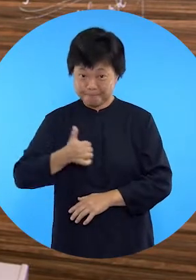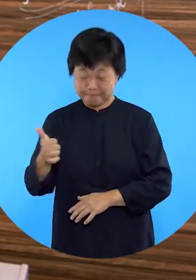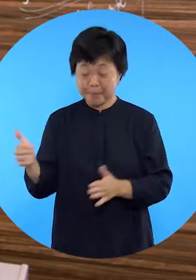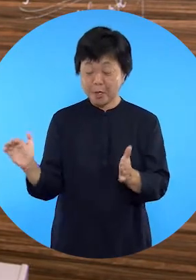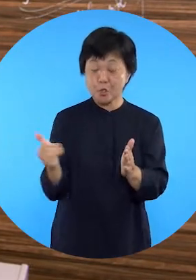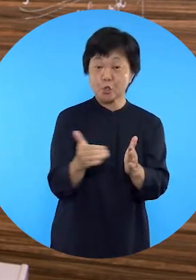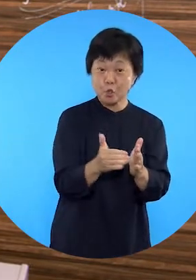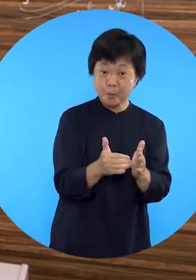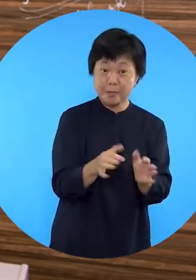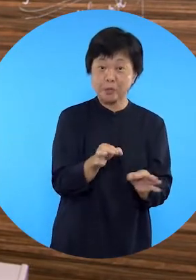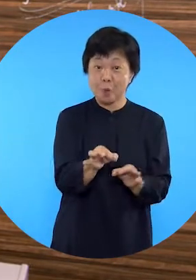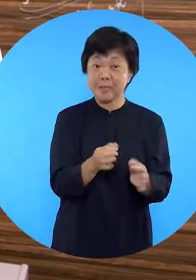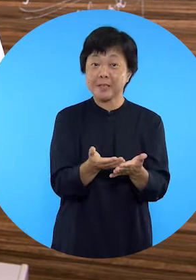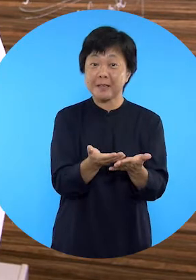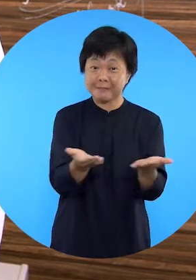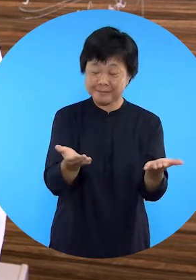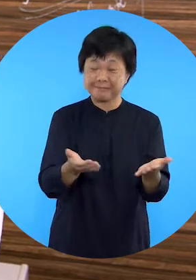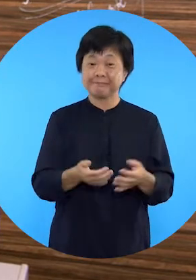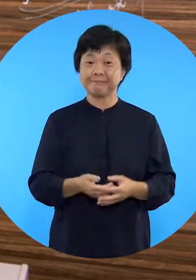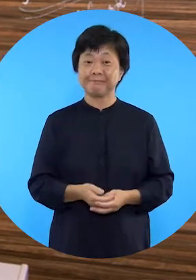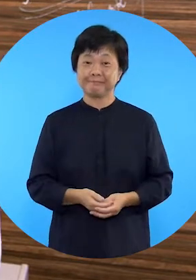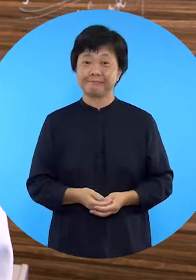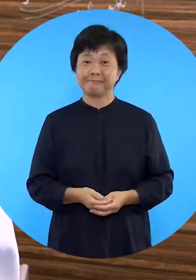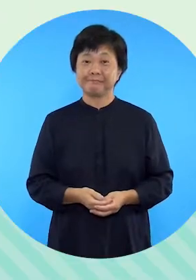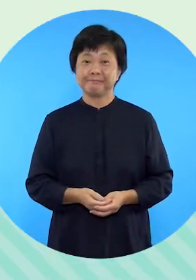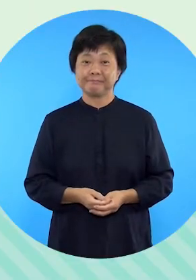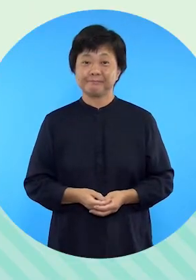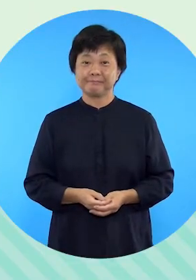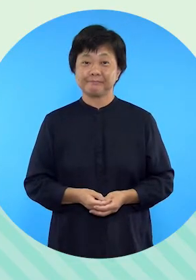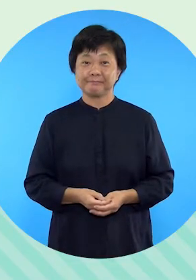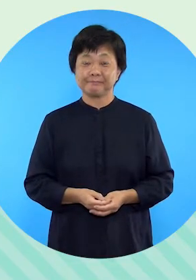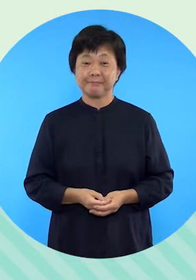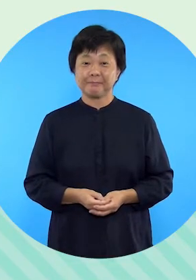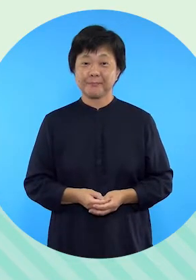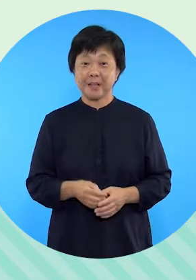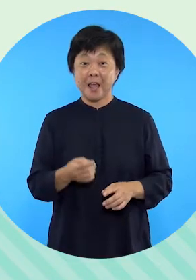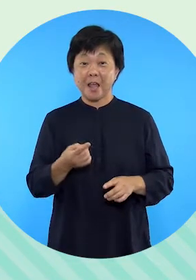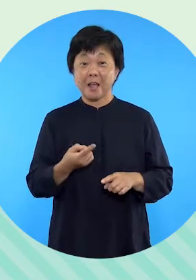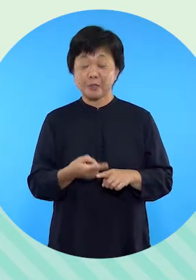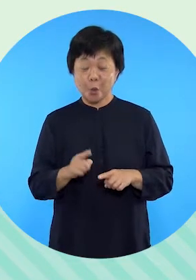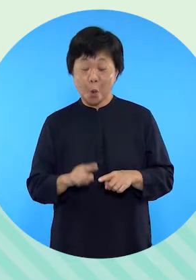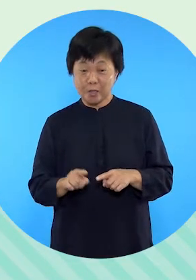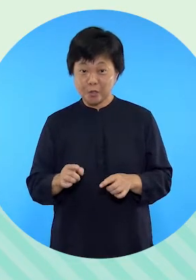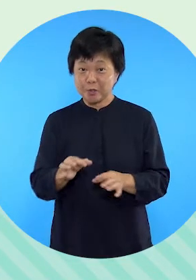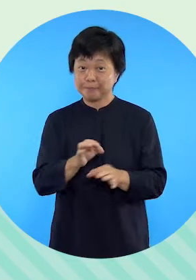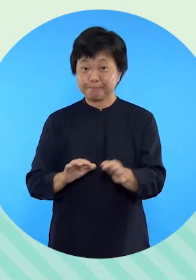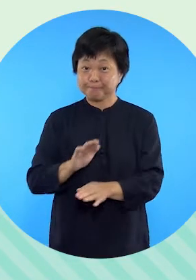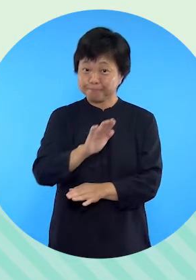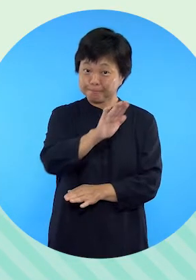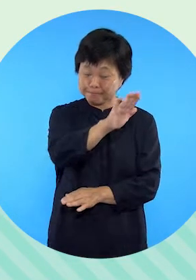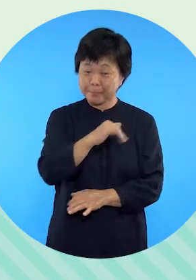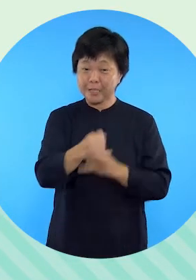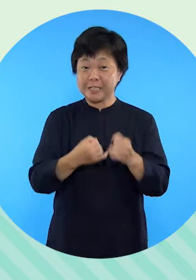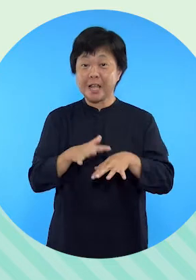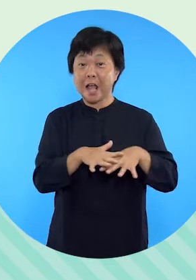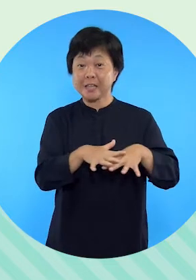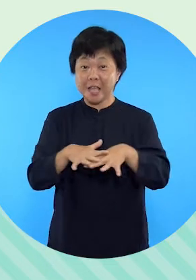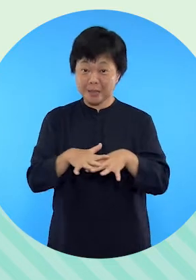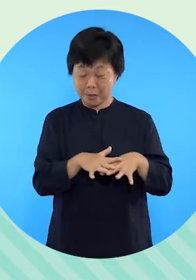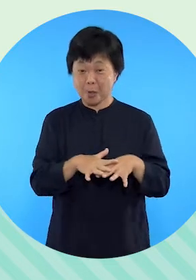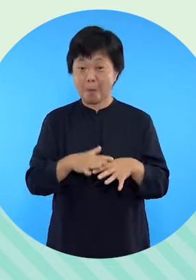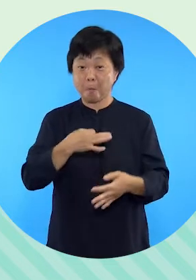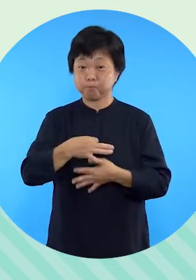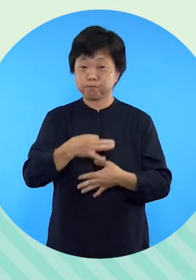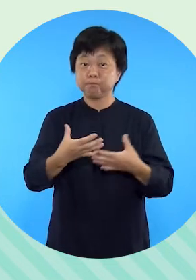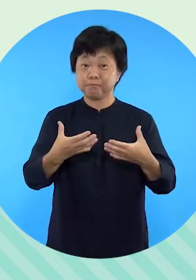業みたいな形で、独立をしまして、徐々にちょっと上ってきまして、通販も始めたのでそっちがメインになったの